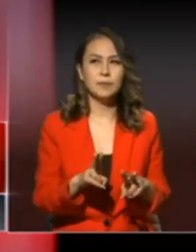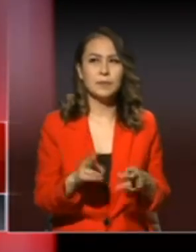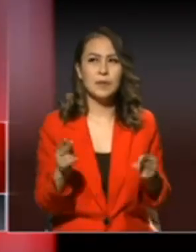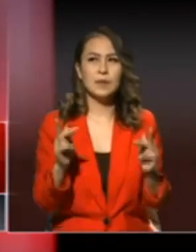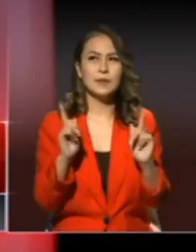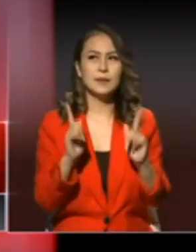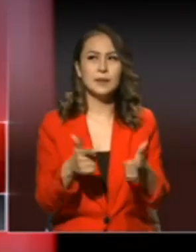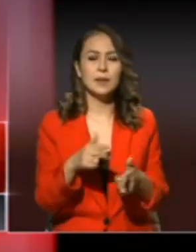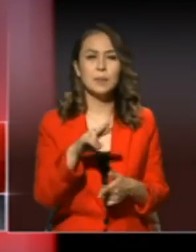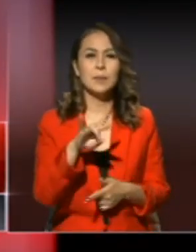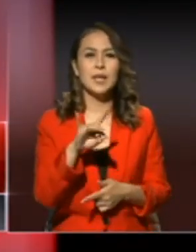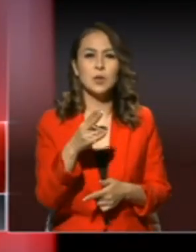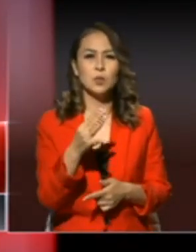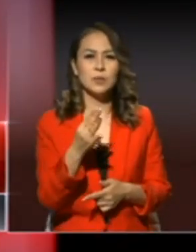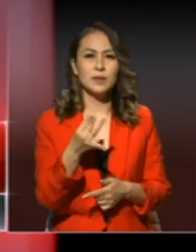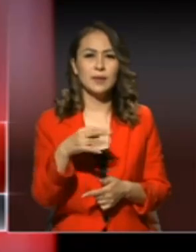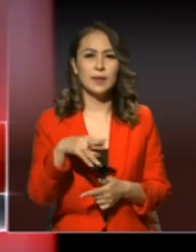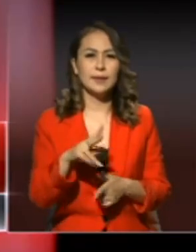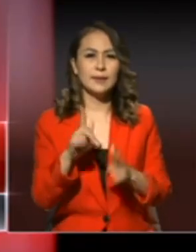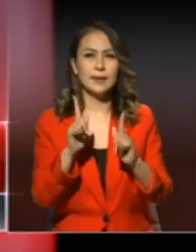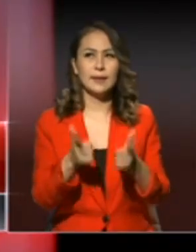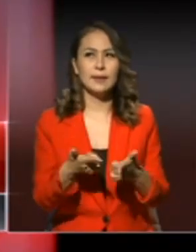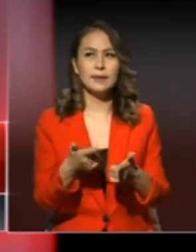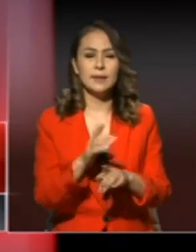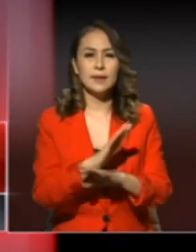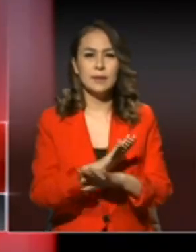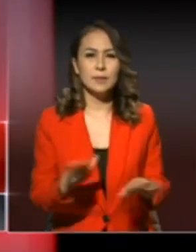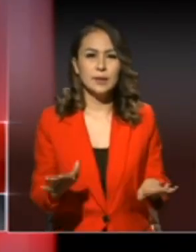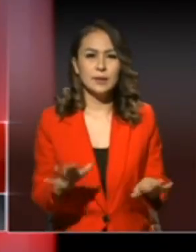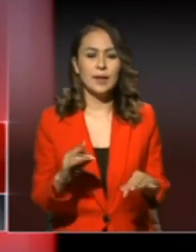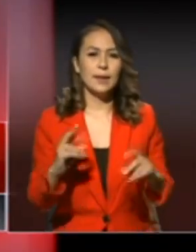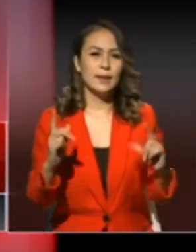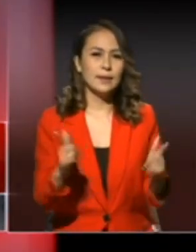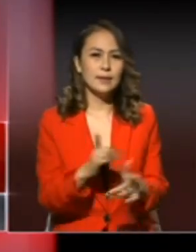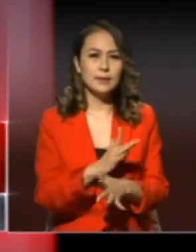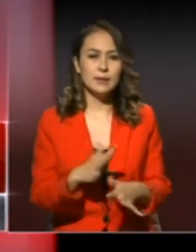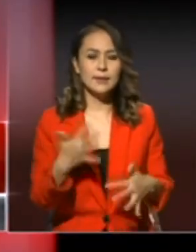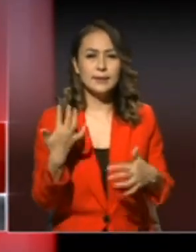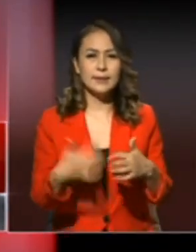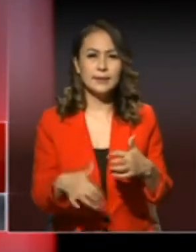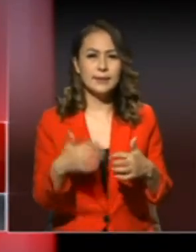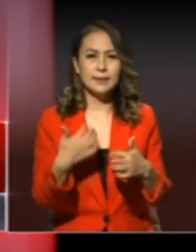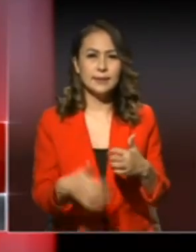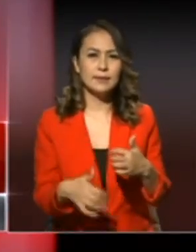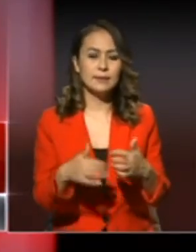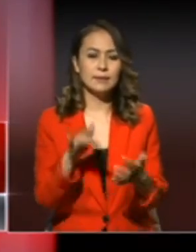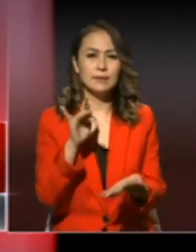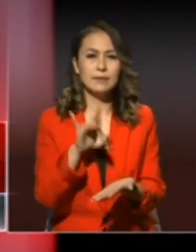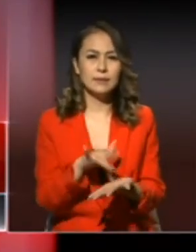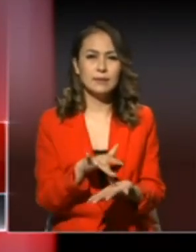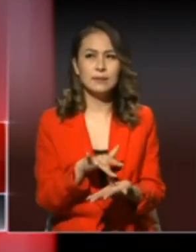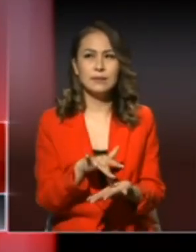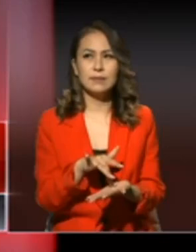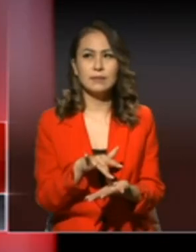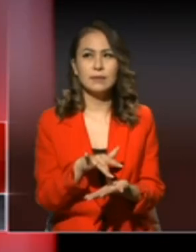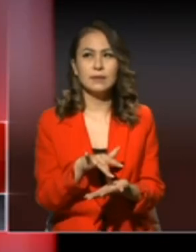дейді. Бірақ бізде енді презумпция согласия да емес, презумпция не согласия емес, соның ортасы. Содан бізде